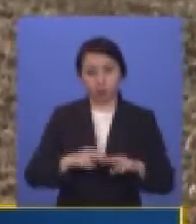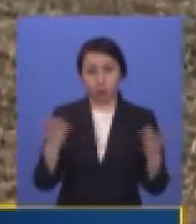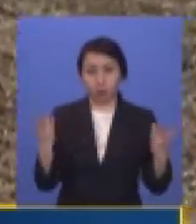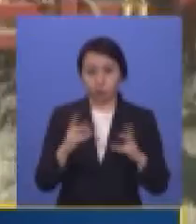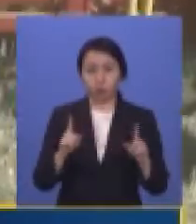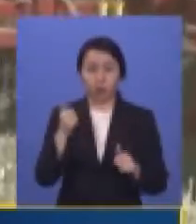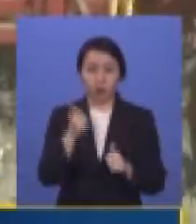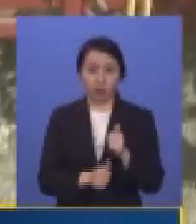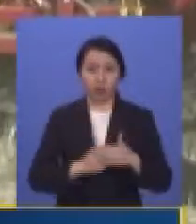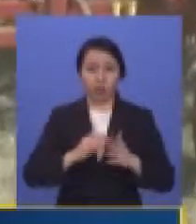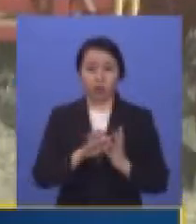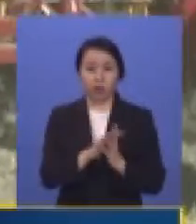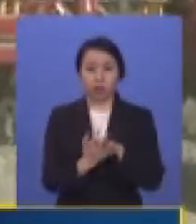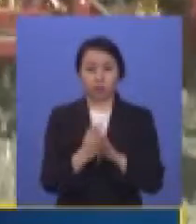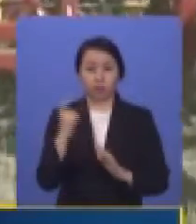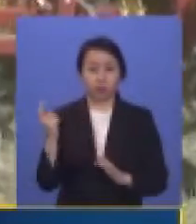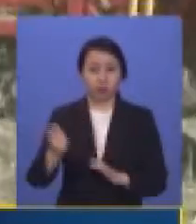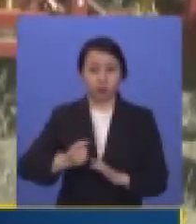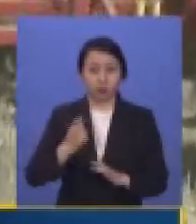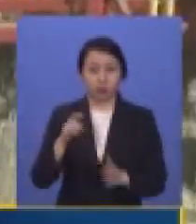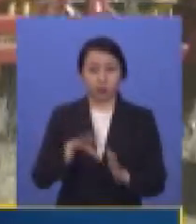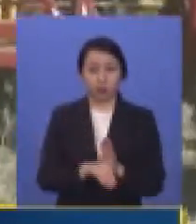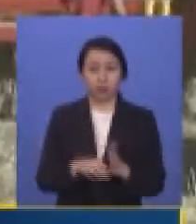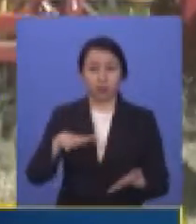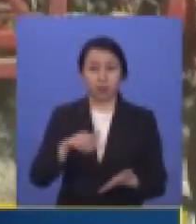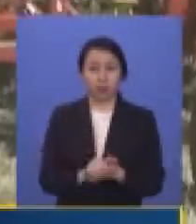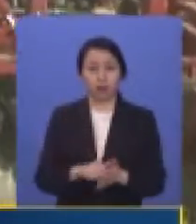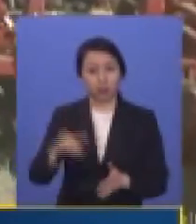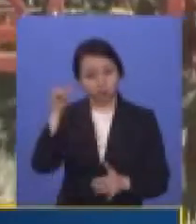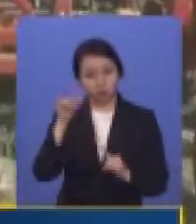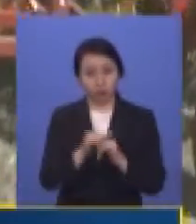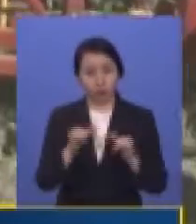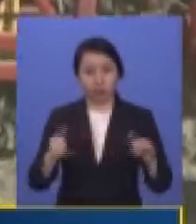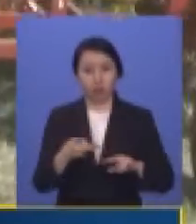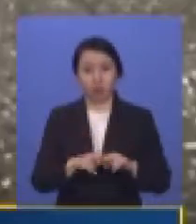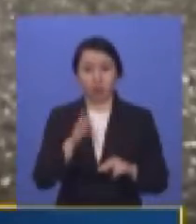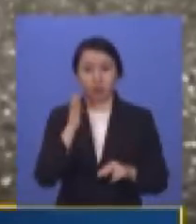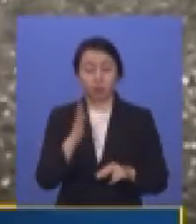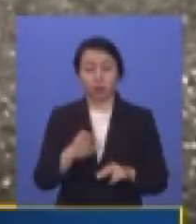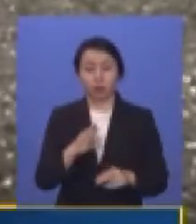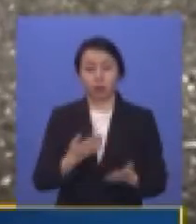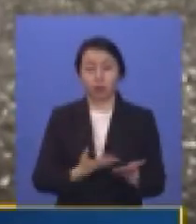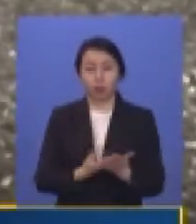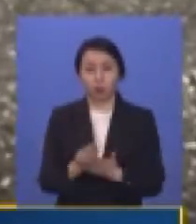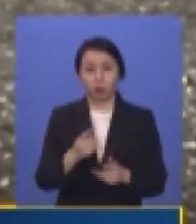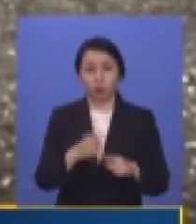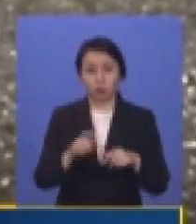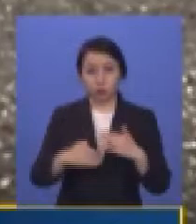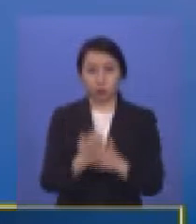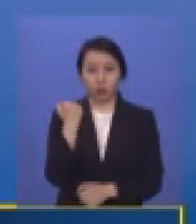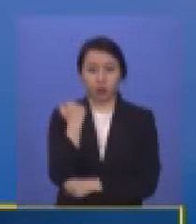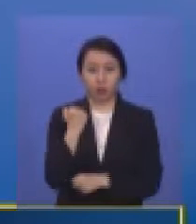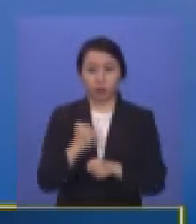необходимо, чтобы каждый крупный сельхозтоваропроизводитель дополнительно занимался животноводством. Ведь тогда будет круглогодичный доход плюс новые рабочие